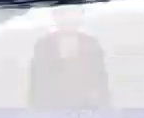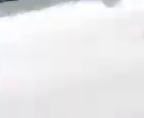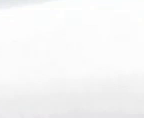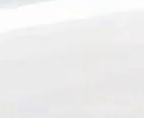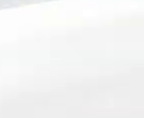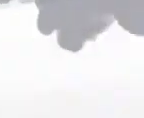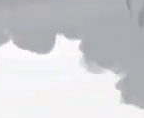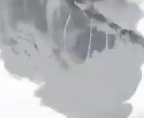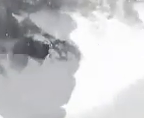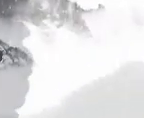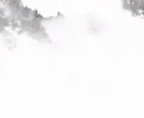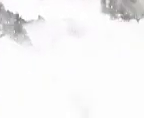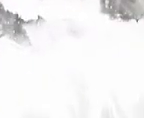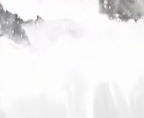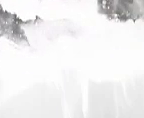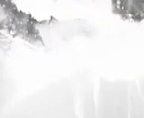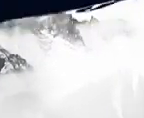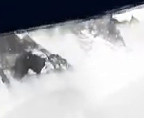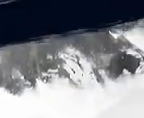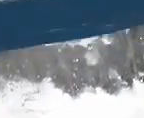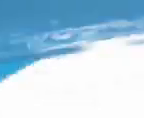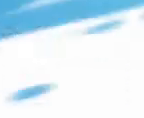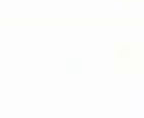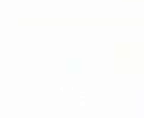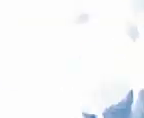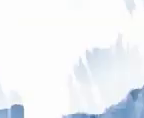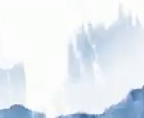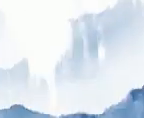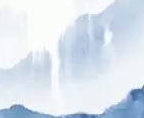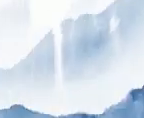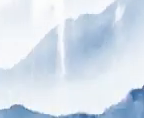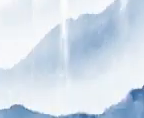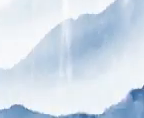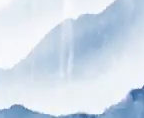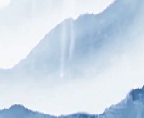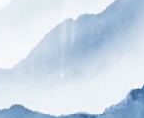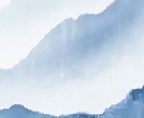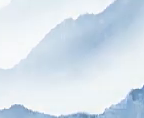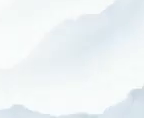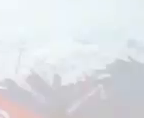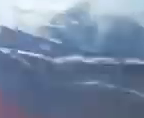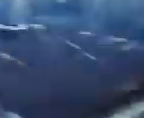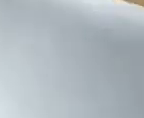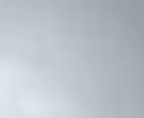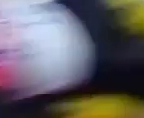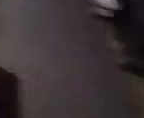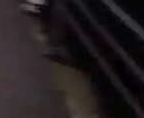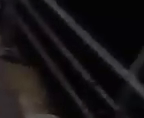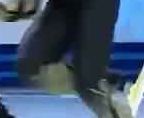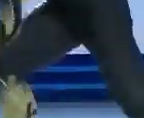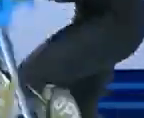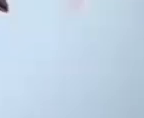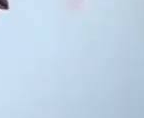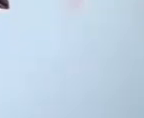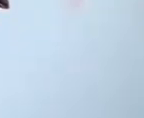Ind penghangatkan kedinginan sukan olimpik musim sejuk Beijing 2022 segala aksi